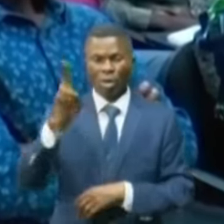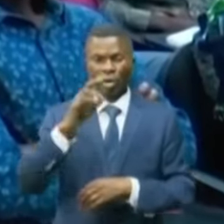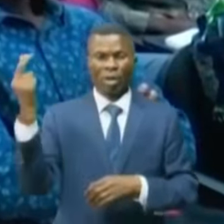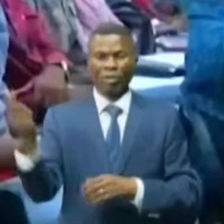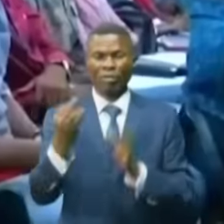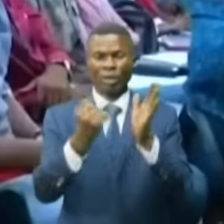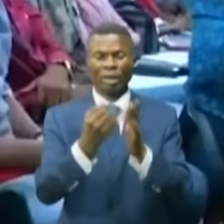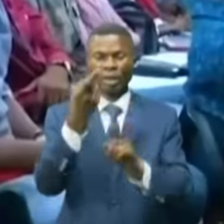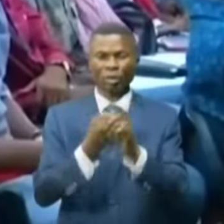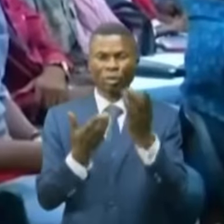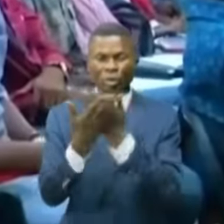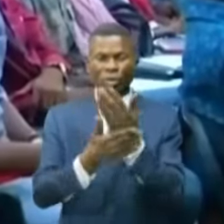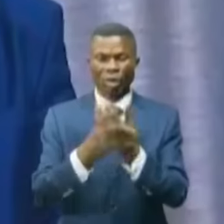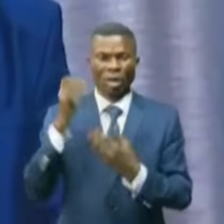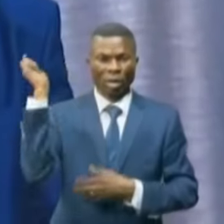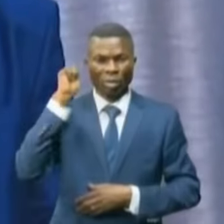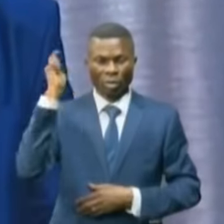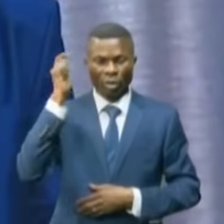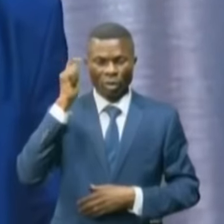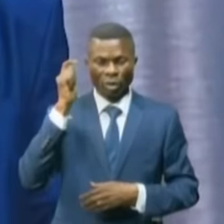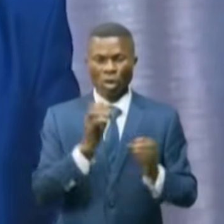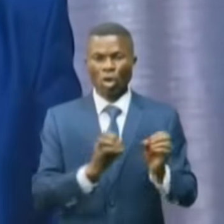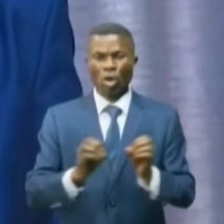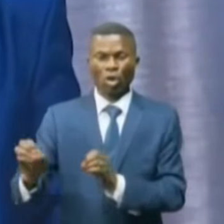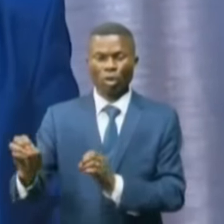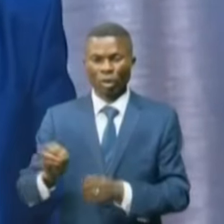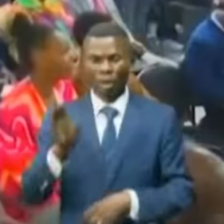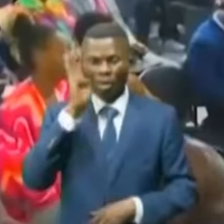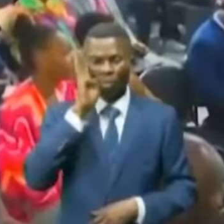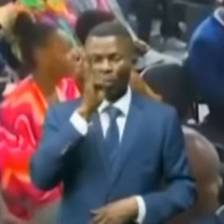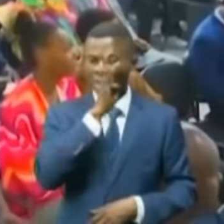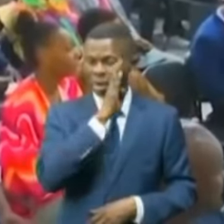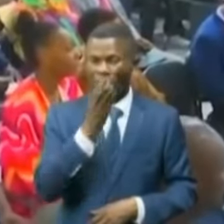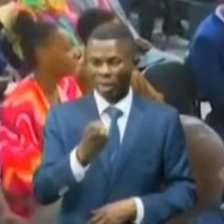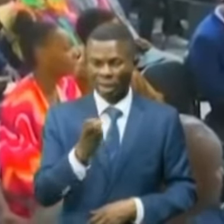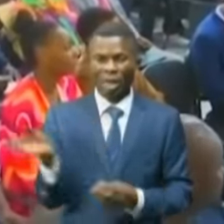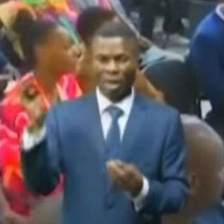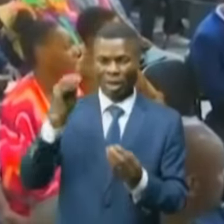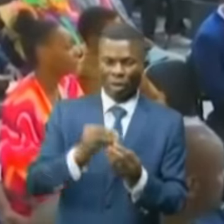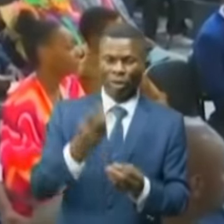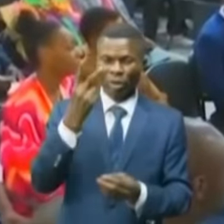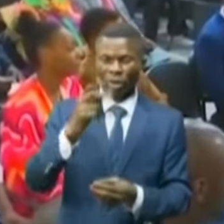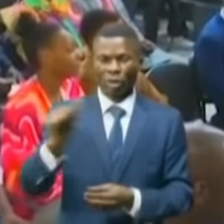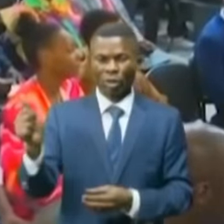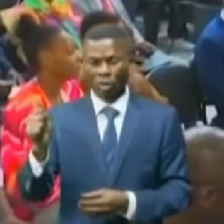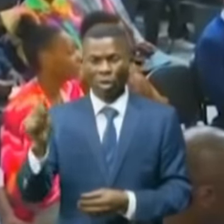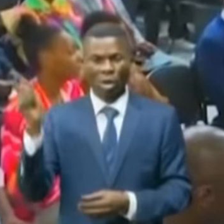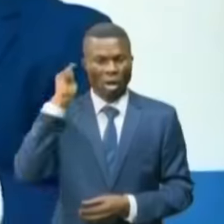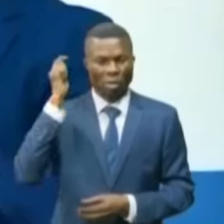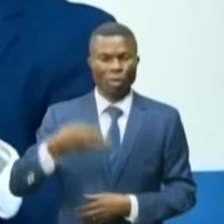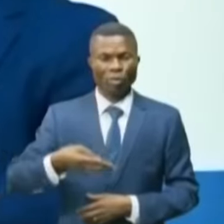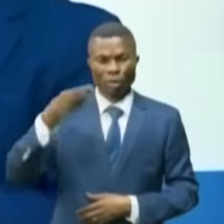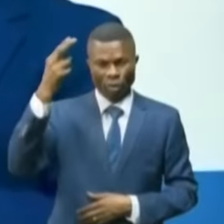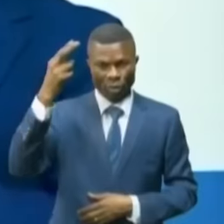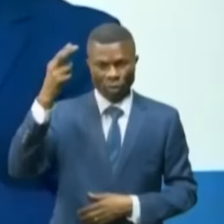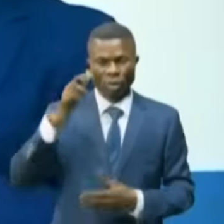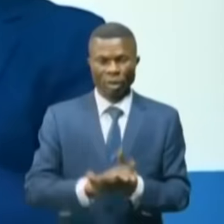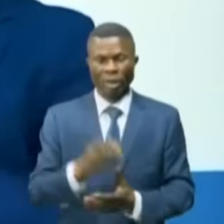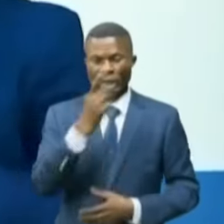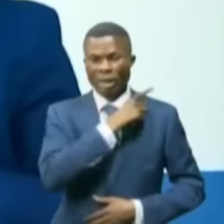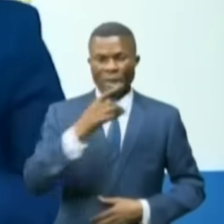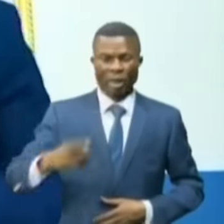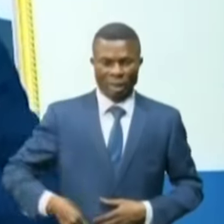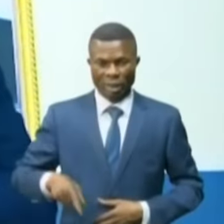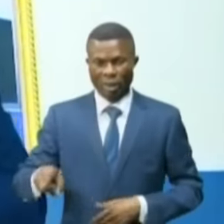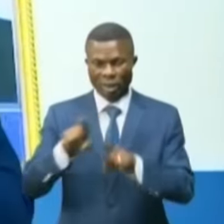juillet 2024 par le professeur ordinaire Modeste Bahat Lukwebo, complété par deux autres éminents professeurs, Bob David